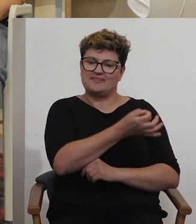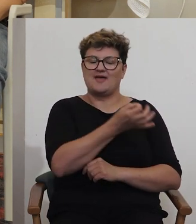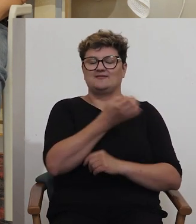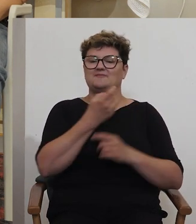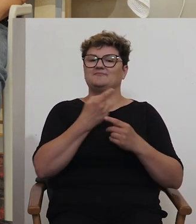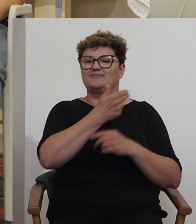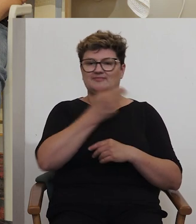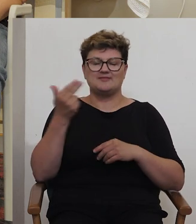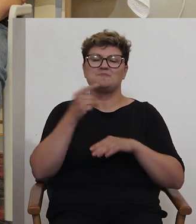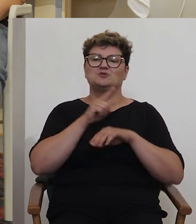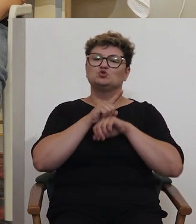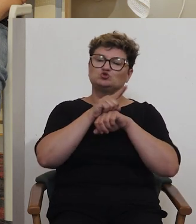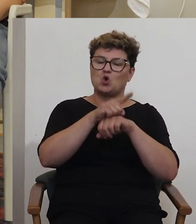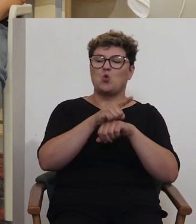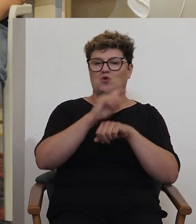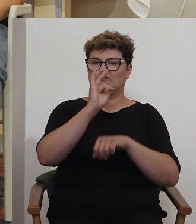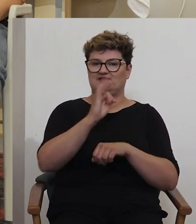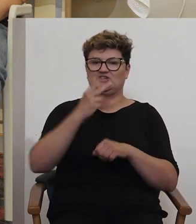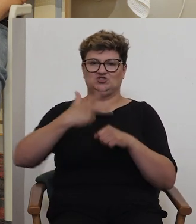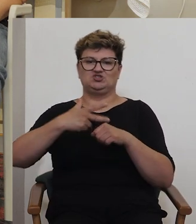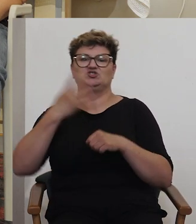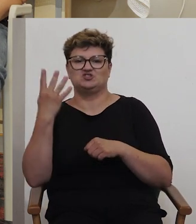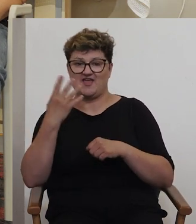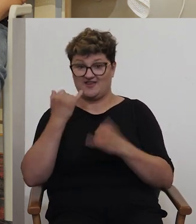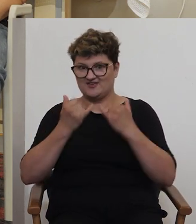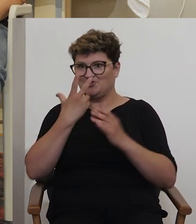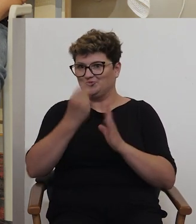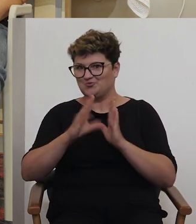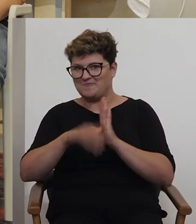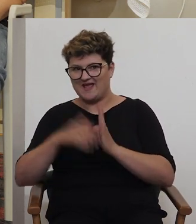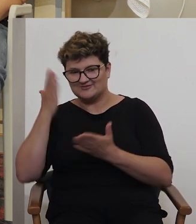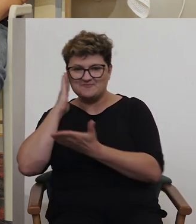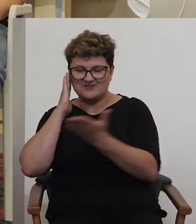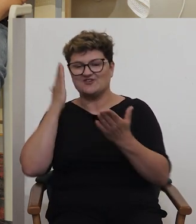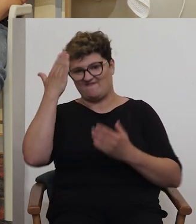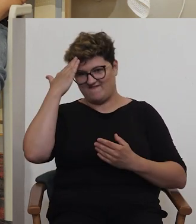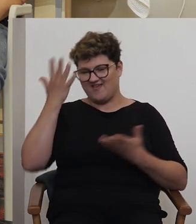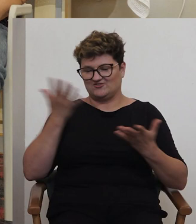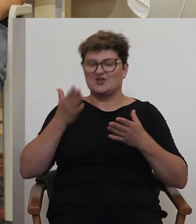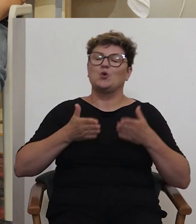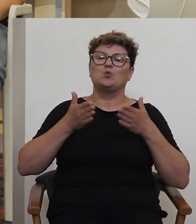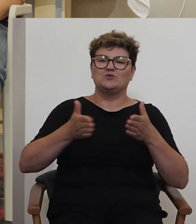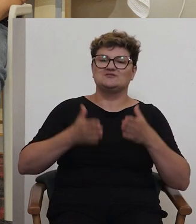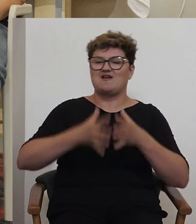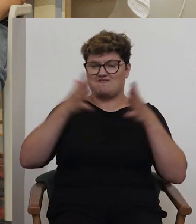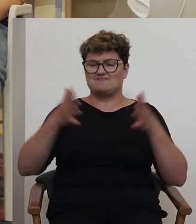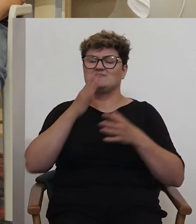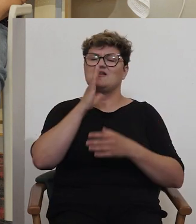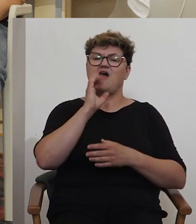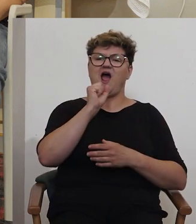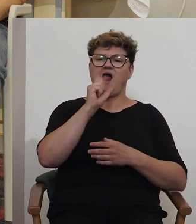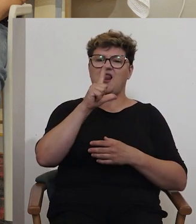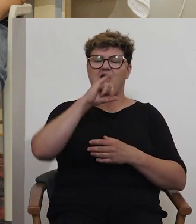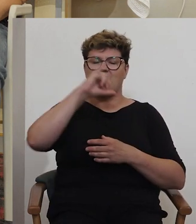czołg T-34. Jeżeli Państwo jesteście z Trójmiasta, to wiecie, o który czołg chodzi. On stoi przy Alei Grunwaldzkiej, głównej alei